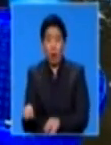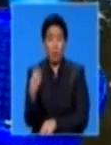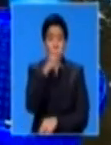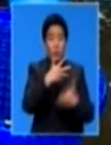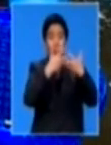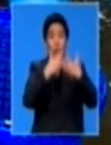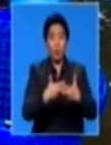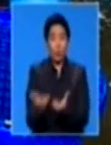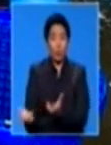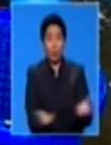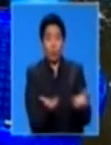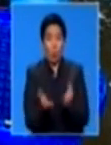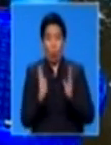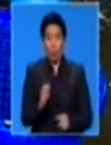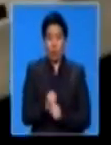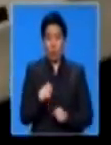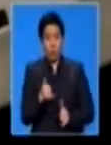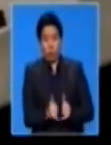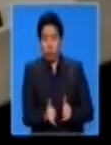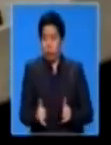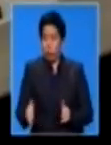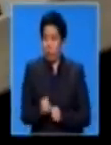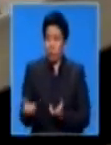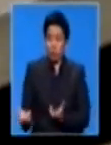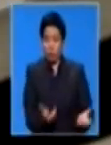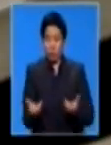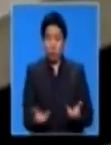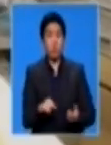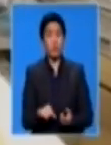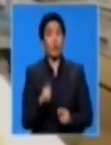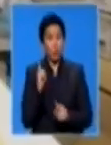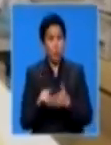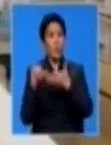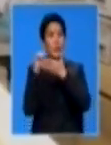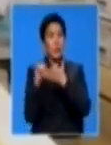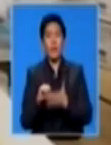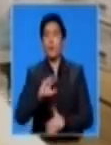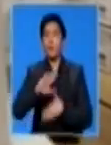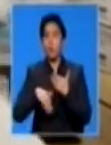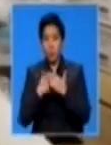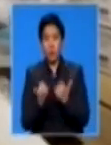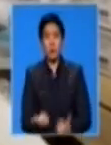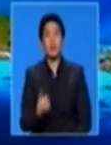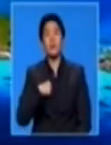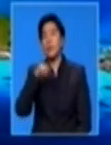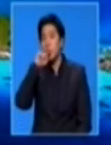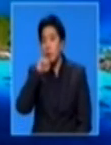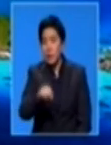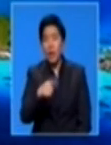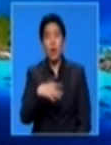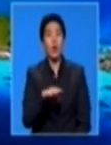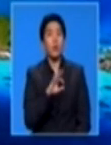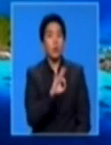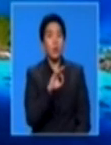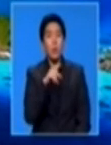ะครับซึ่งมีแรงงานจำนวนมากเหล่านี้จะต้องได้รับการแก้ไขทั้งหมดผมได้สั่งการไปแล้วทั้งในส่วนของสปม